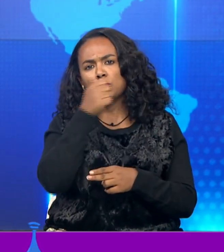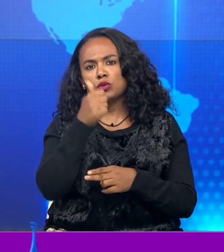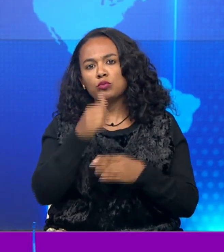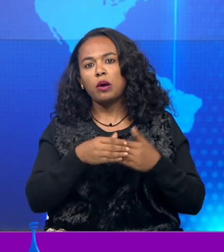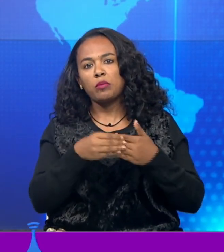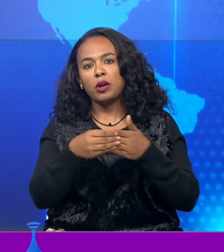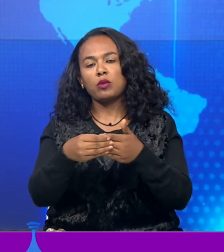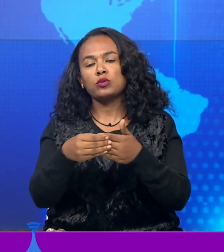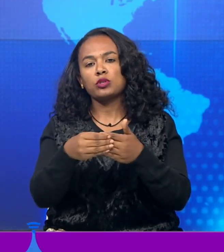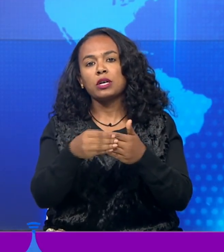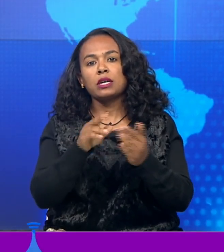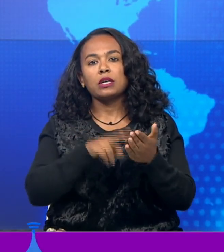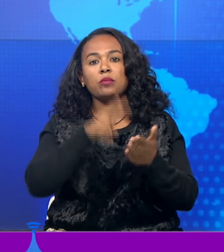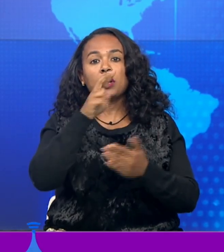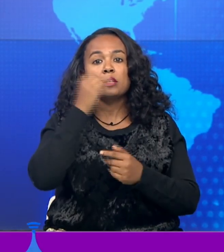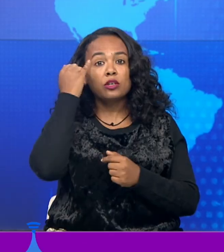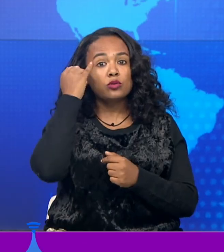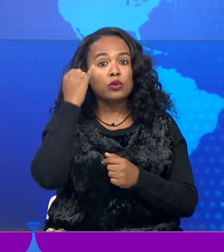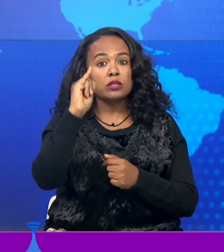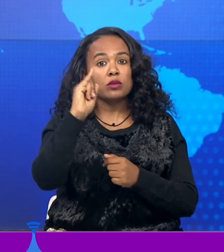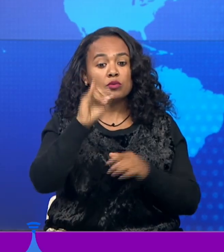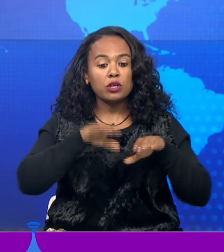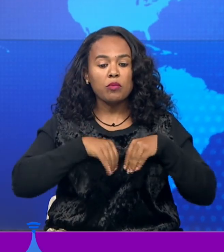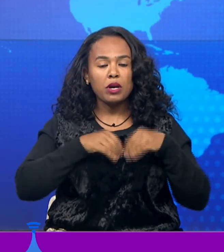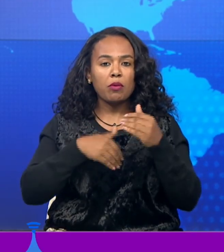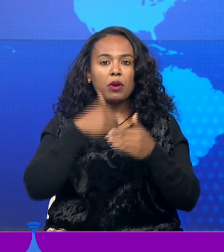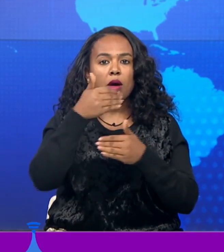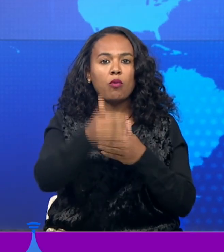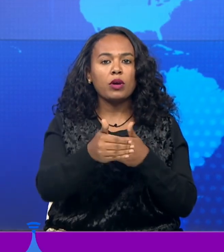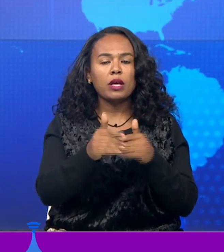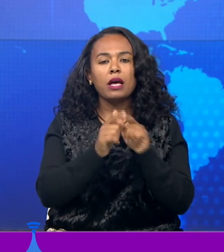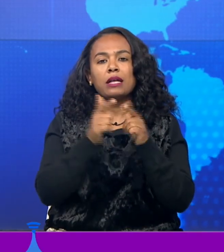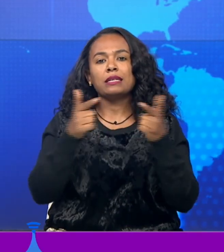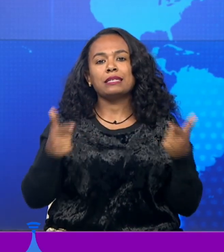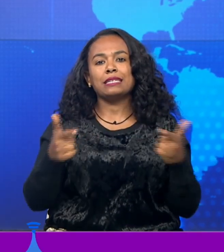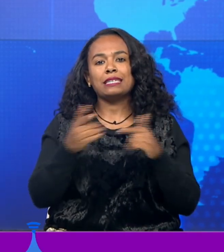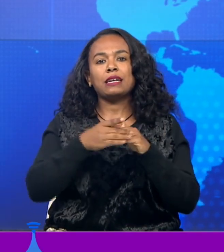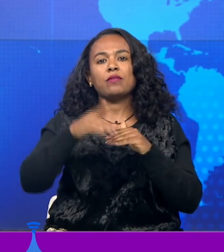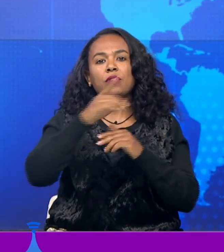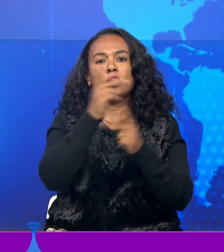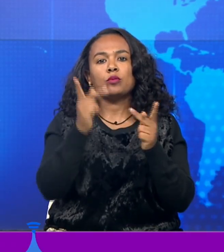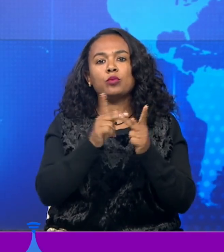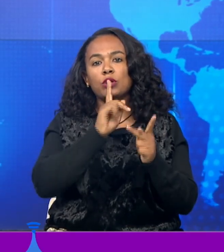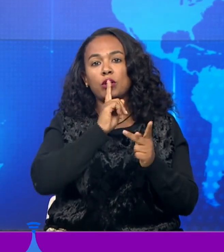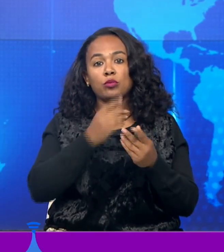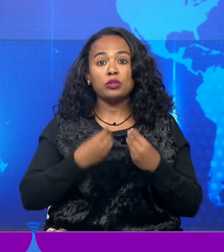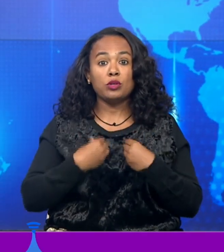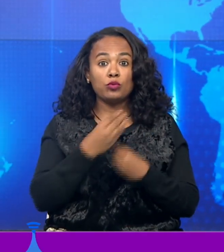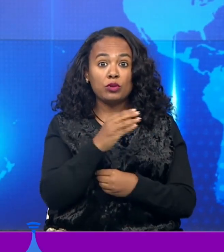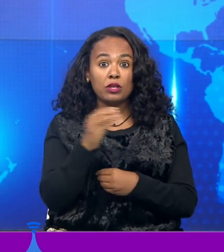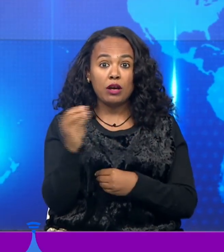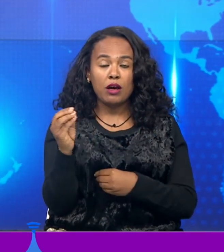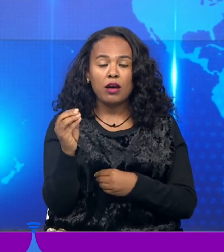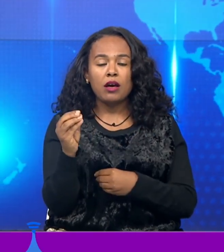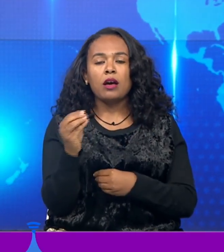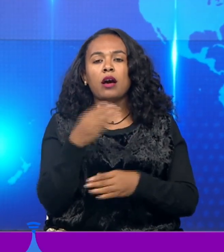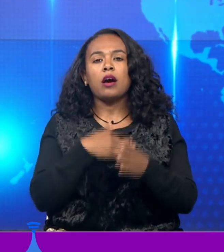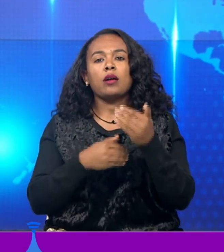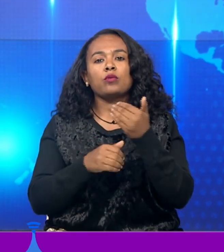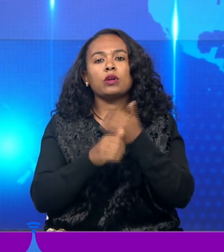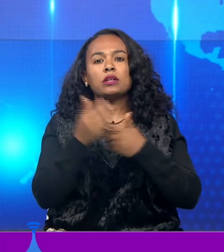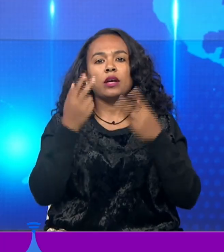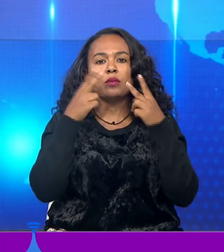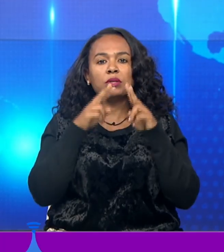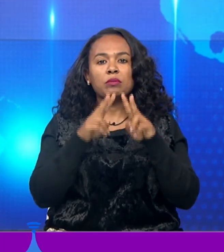አመራሮች የምናነሳቸውን ሀሳቦች ከመቀበል አኳያ ትልቅ ከፍ ያለ ቦታ ነው የሚሰጡንና አካል ጉዳተኛን